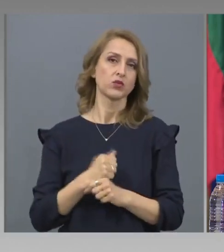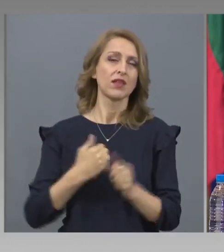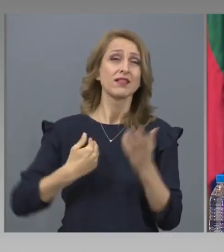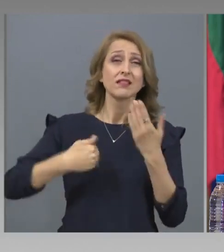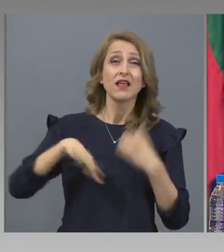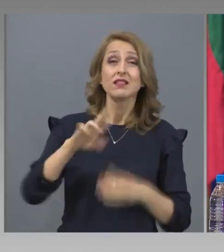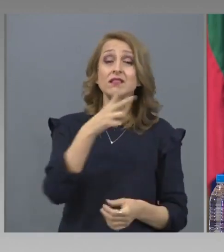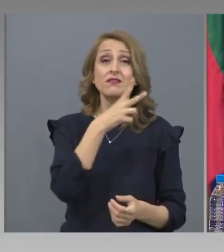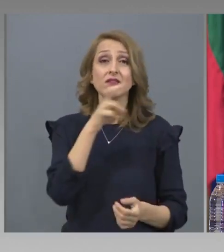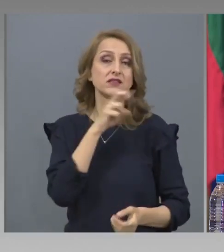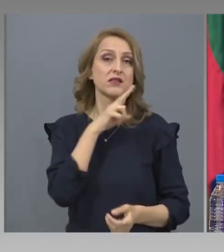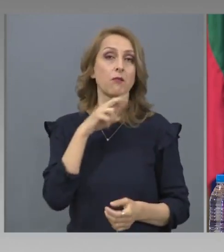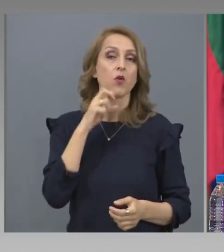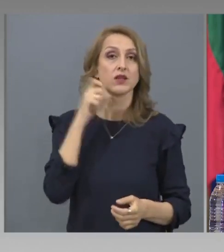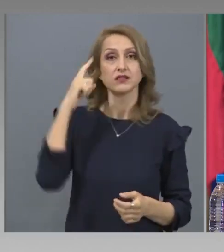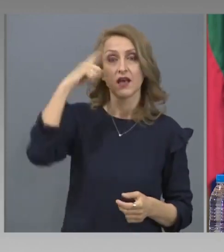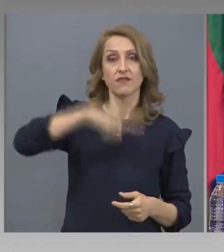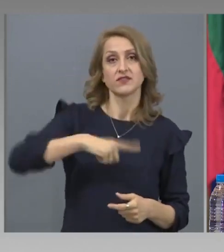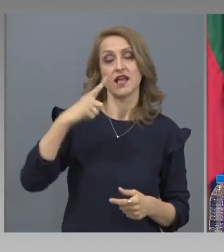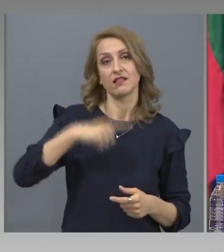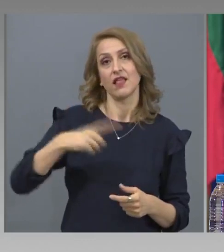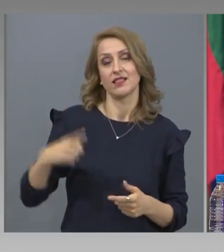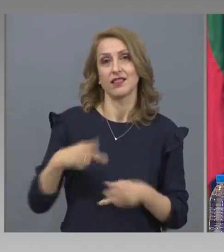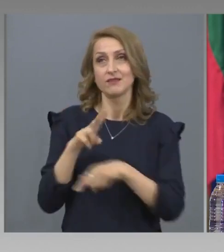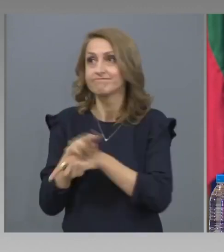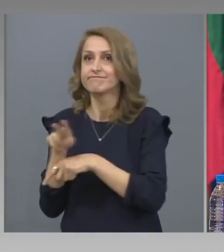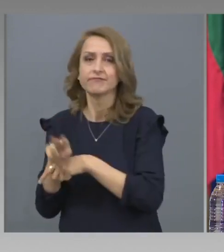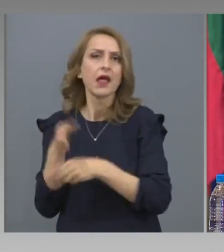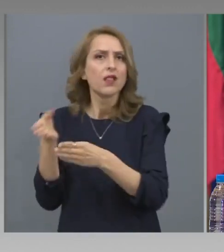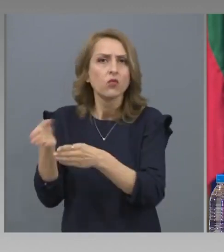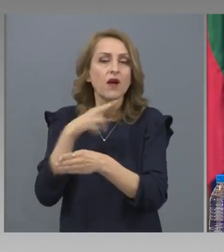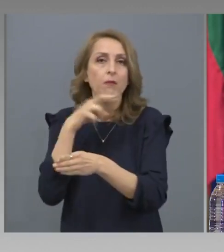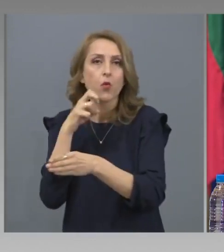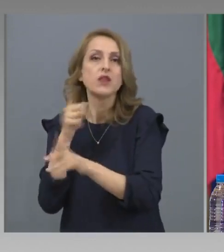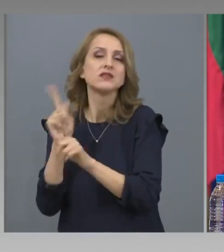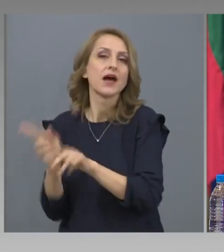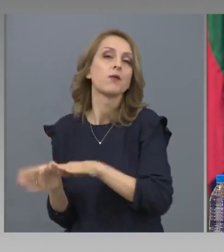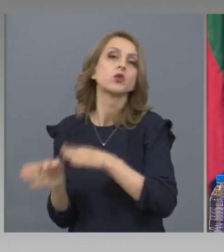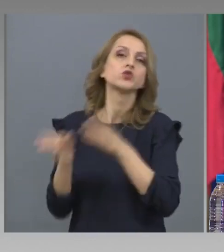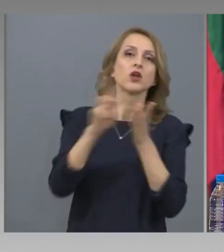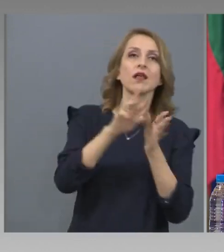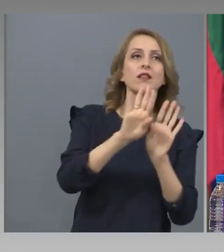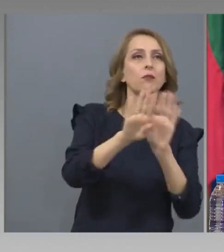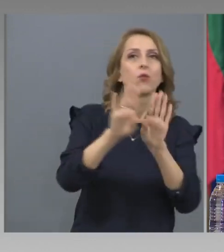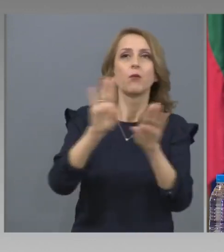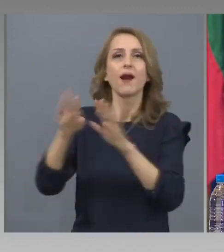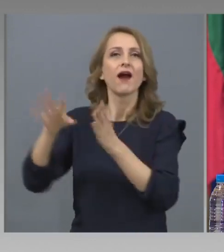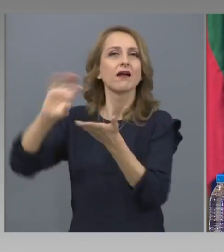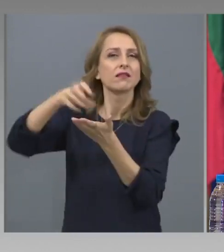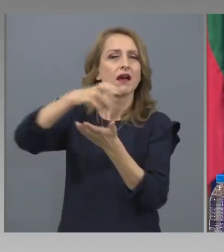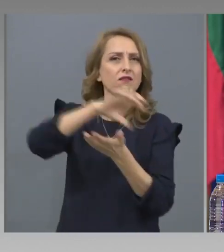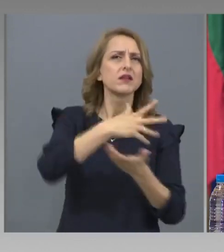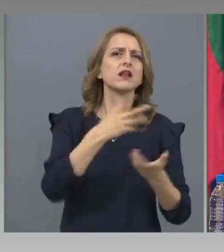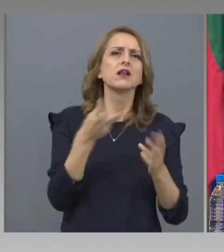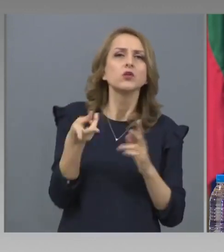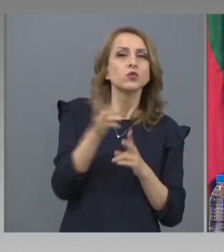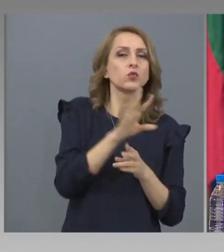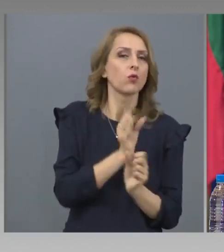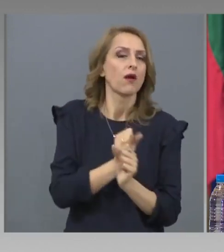над 200 полицаи на ден. И тези полицаи ще можем да ги пренасочим по кварталите, да могат да си вършат